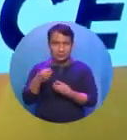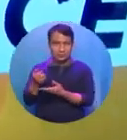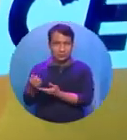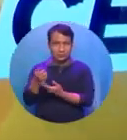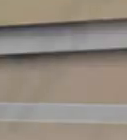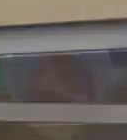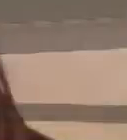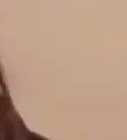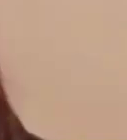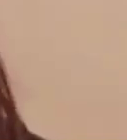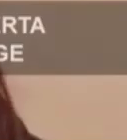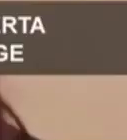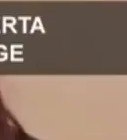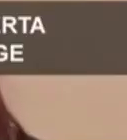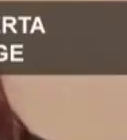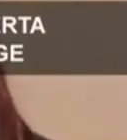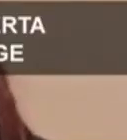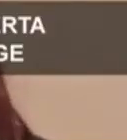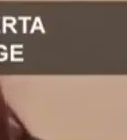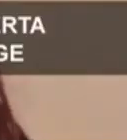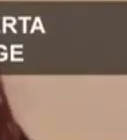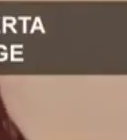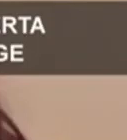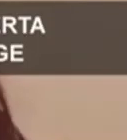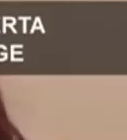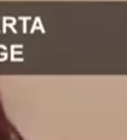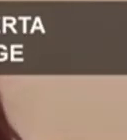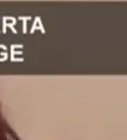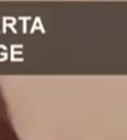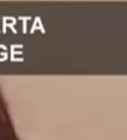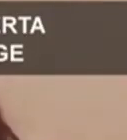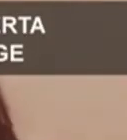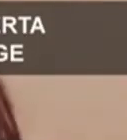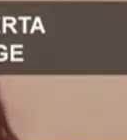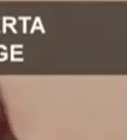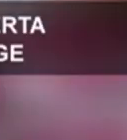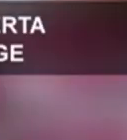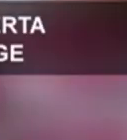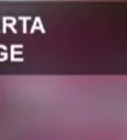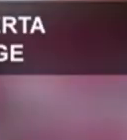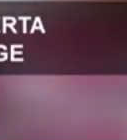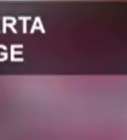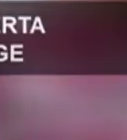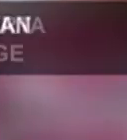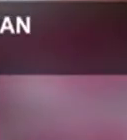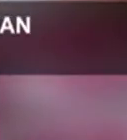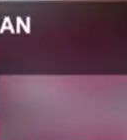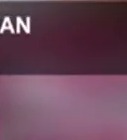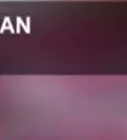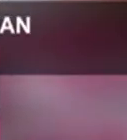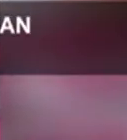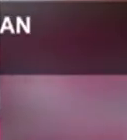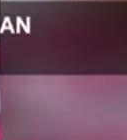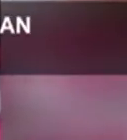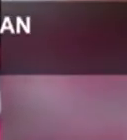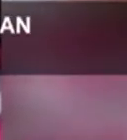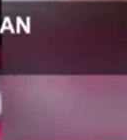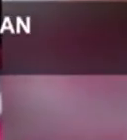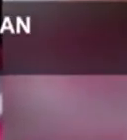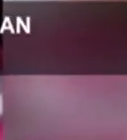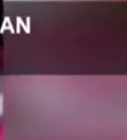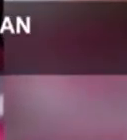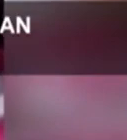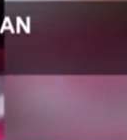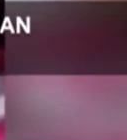tulong. Ang kapal ng pagmumukha mo rin yung alerta para ipahayam ako sa buy and sell page. Para ano? Kasi binigo